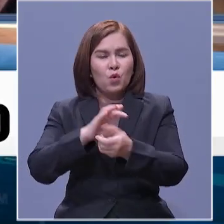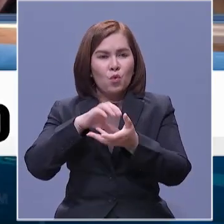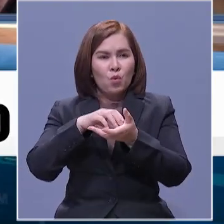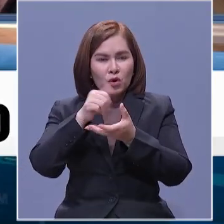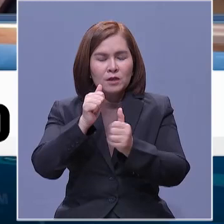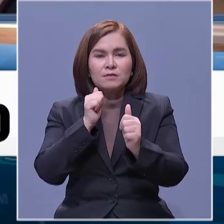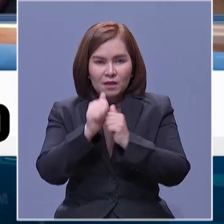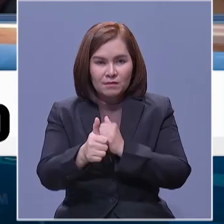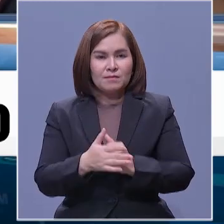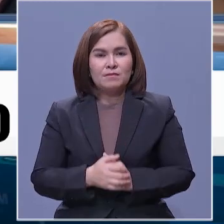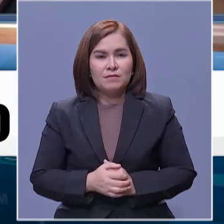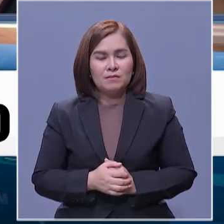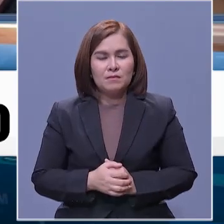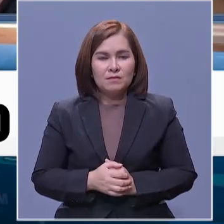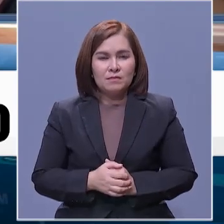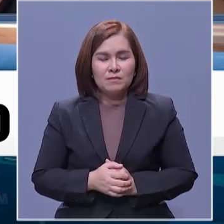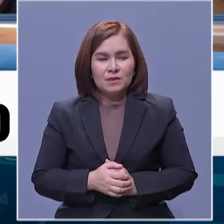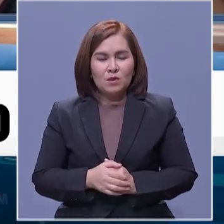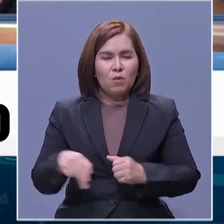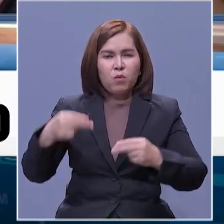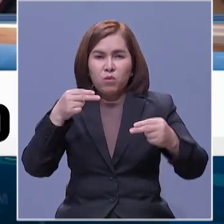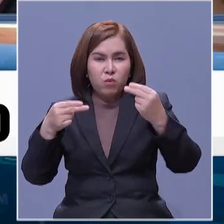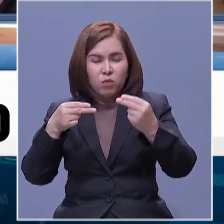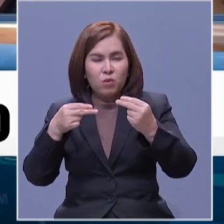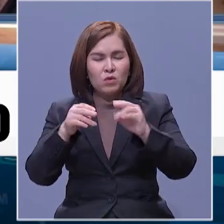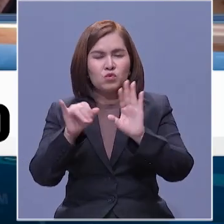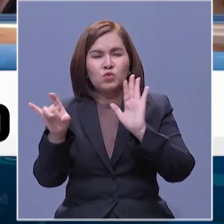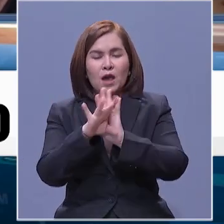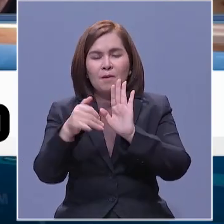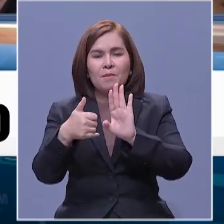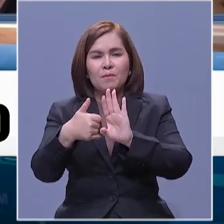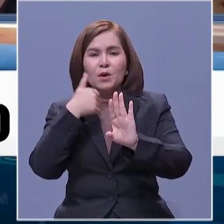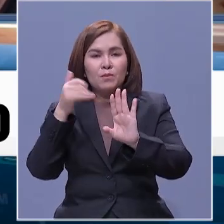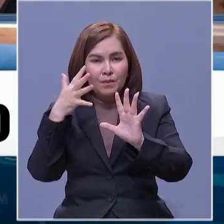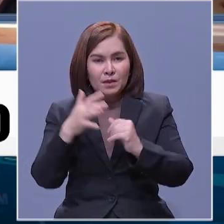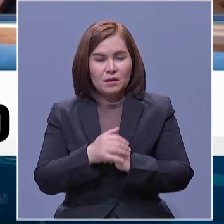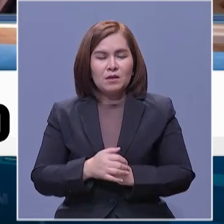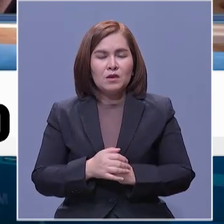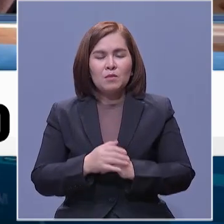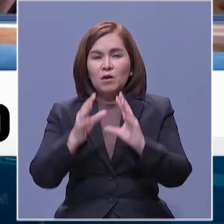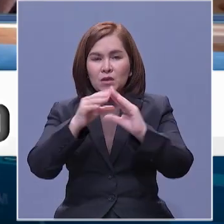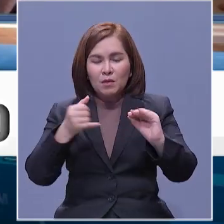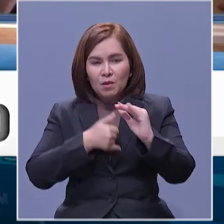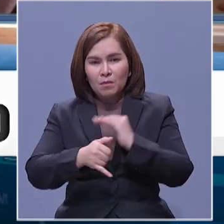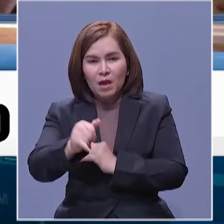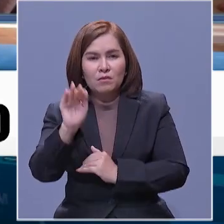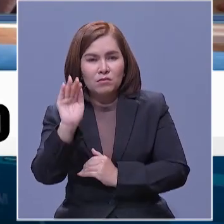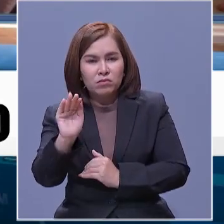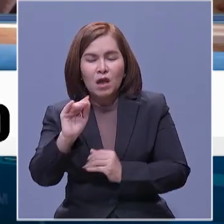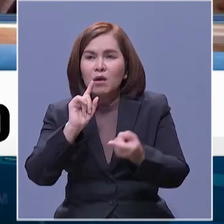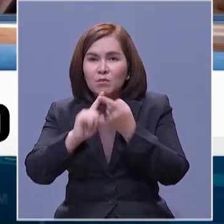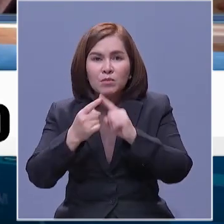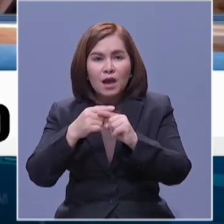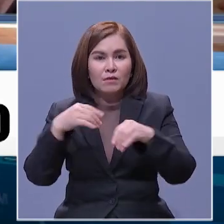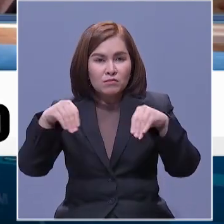อห์นท่านผู้ชมยิงใส่กลุ่มฮามาสสกัดไม่ให้พังประตูเข้ามานะครับแต่พอออกมาแล้วไปเรียกคนไทยเพื่อนคน